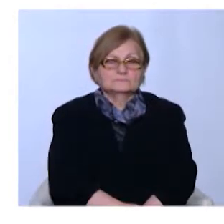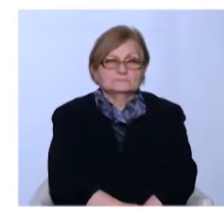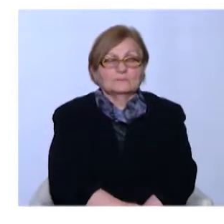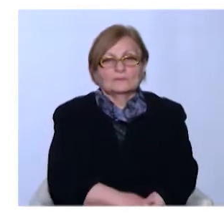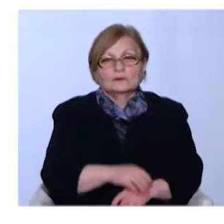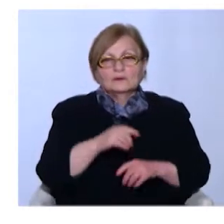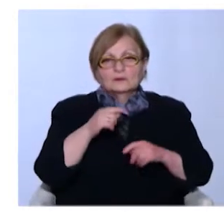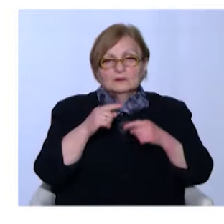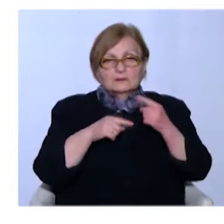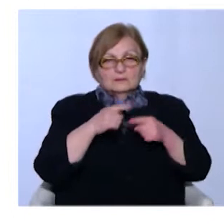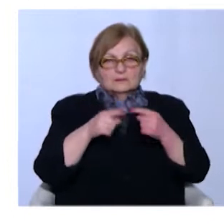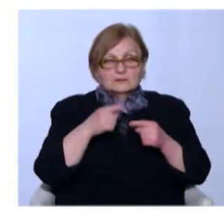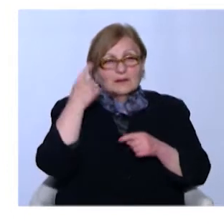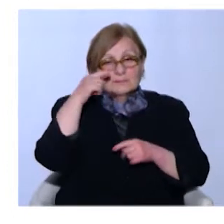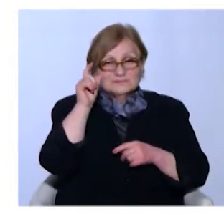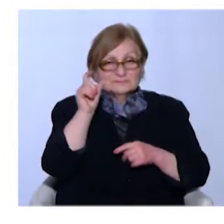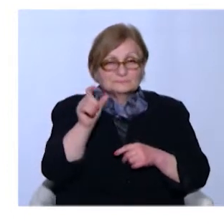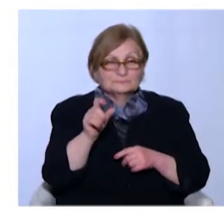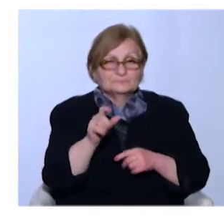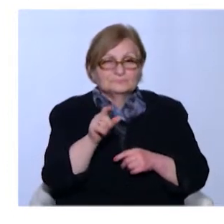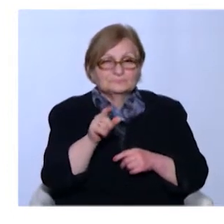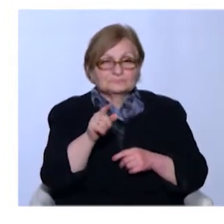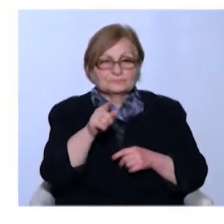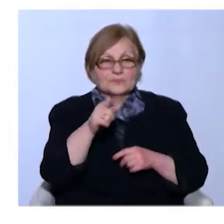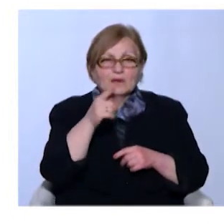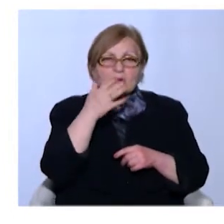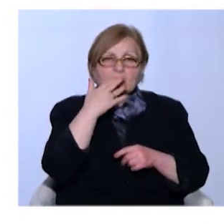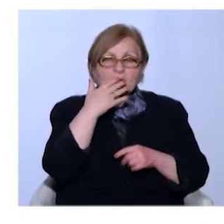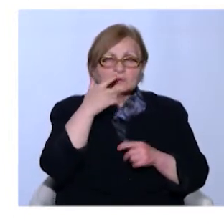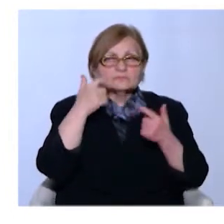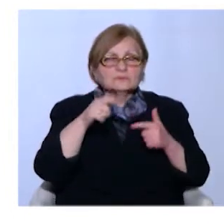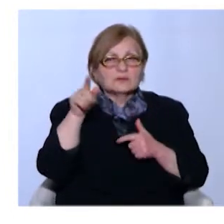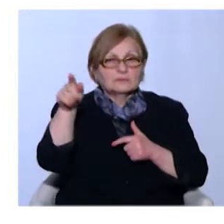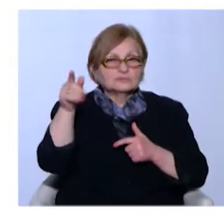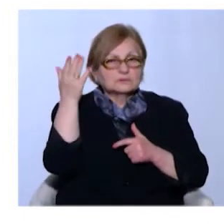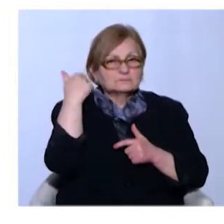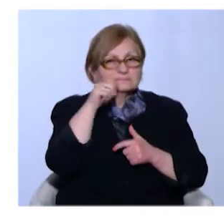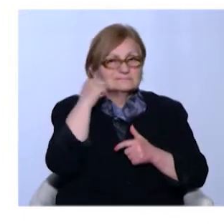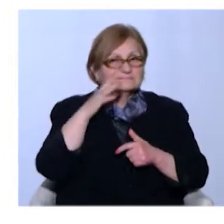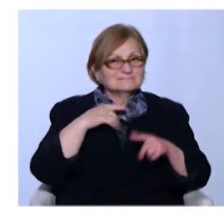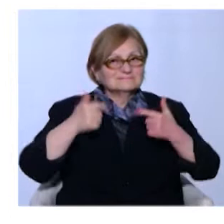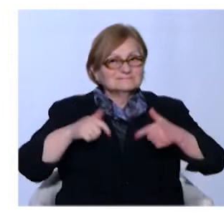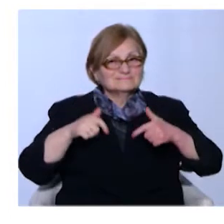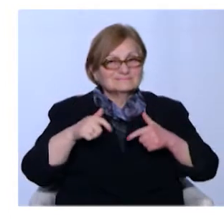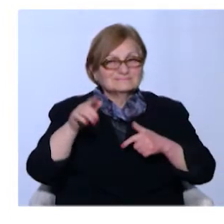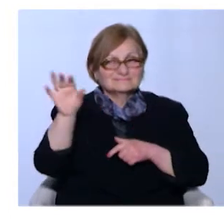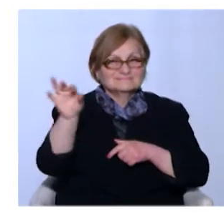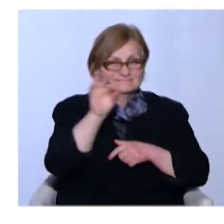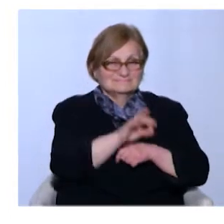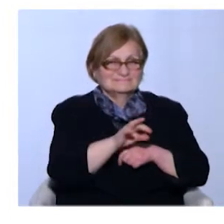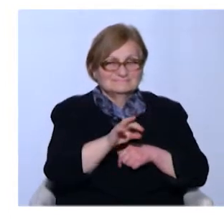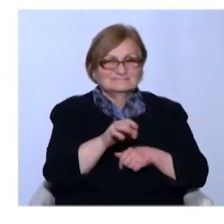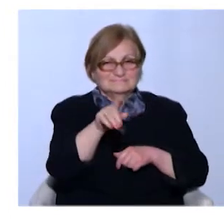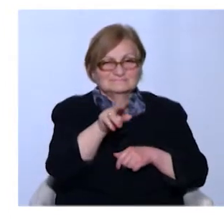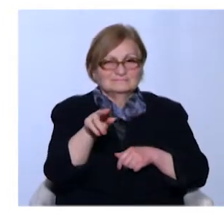შემდეგი ამოცანა შემოთავაზებულია ერთ-ერთი ეროვნული გამოცდის ბილეთიდან, ერთქულიანი ტესტური ამოცანა. იპოვეთ